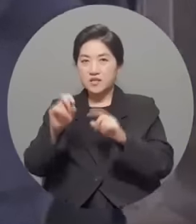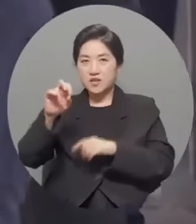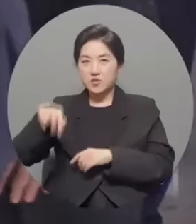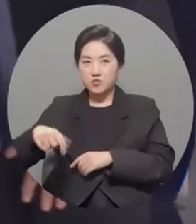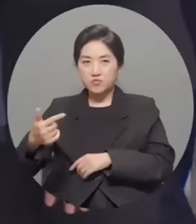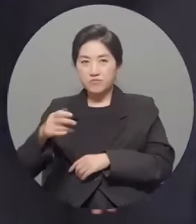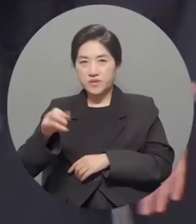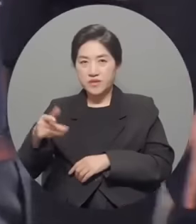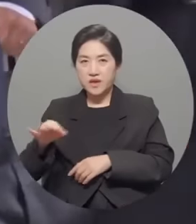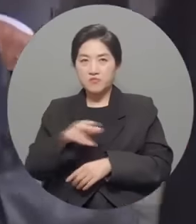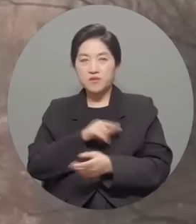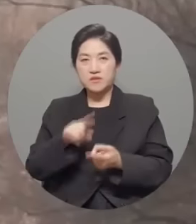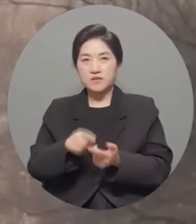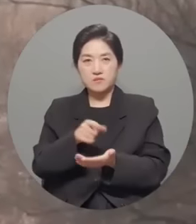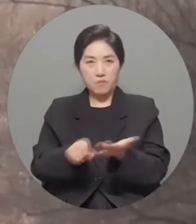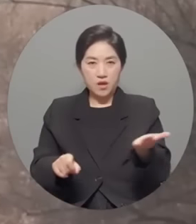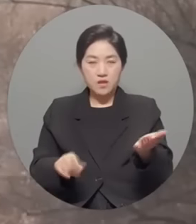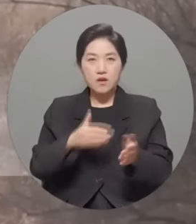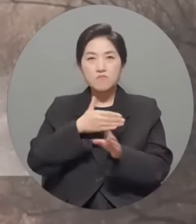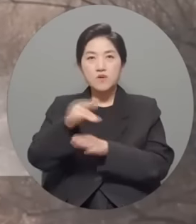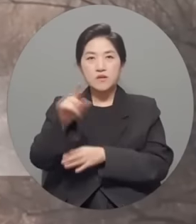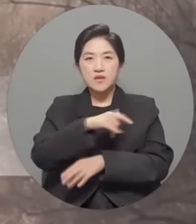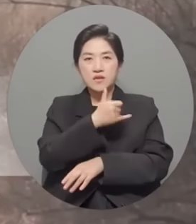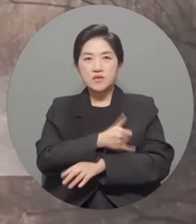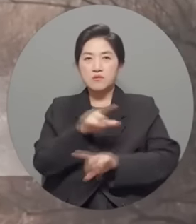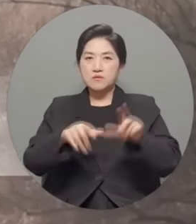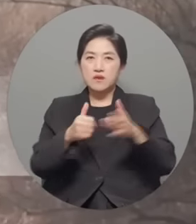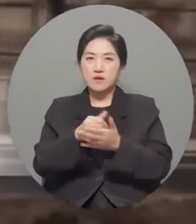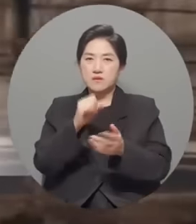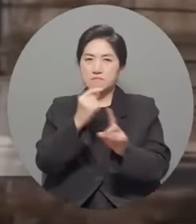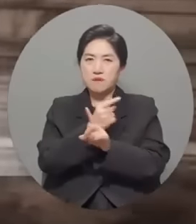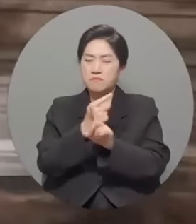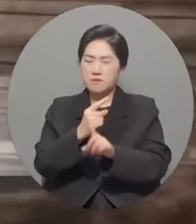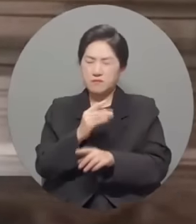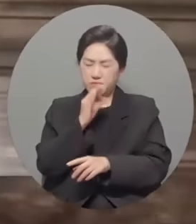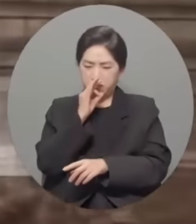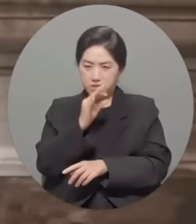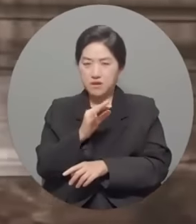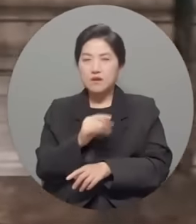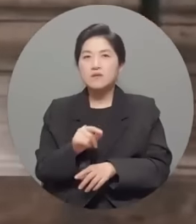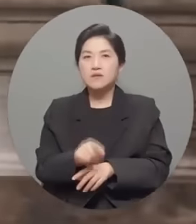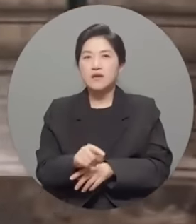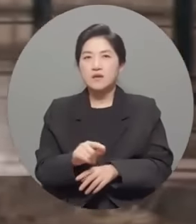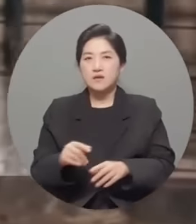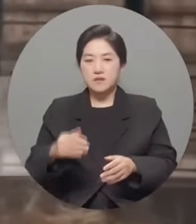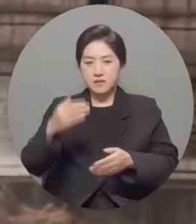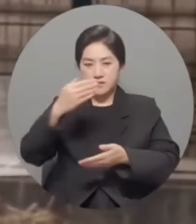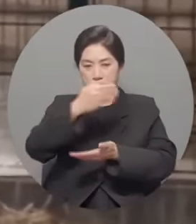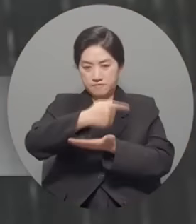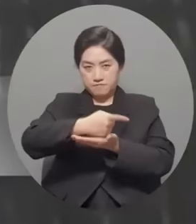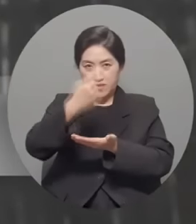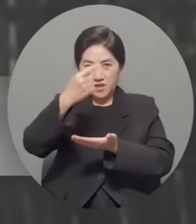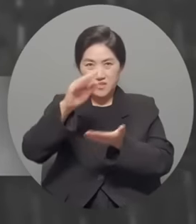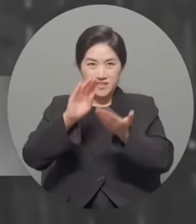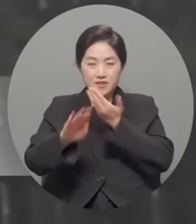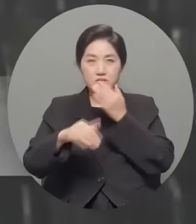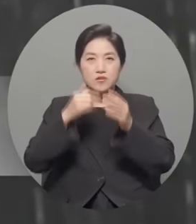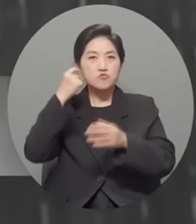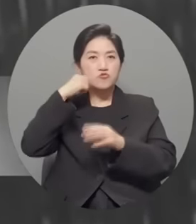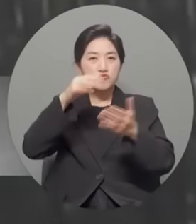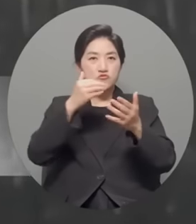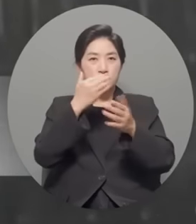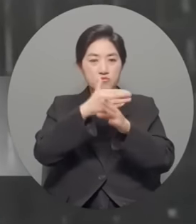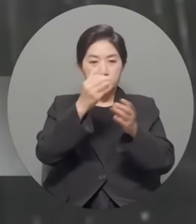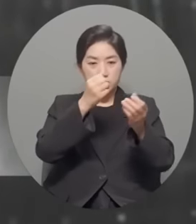기술했습니다. 북한에 대해서는 인권 상황이 개선될 기미가 보이지 않는다며 국경이 다시 개방된 이후 중국에서